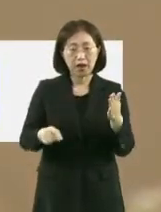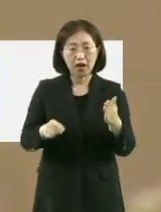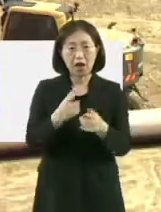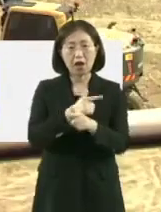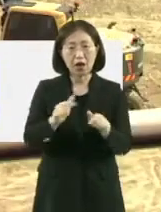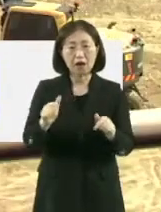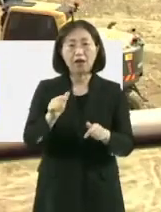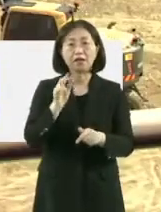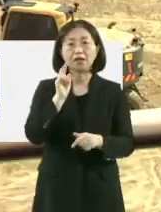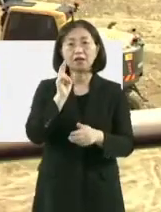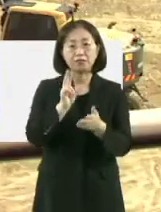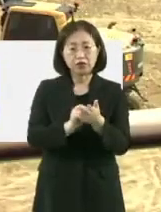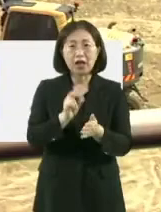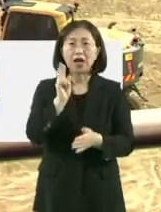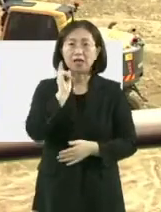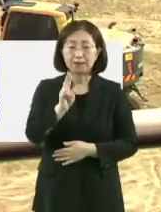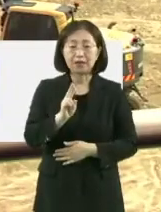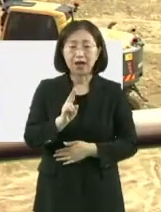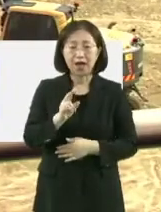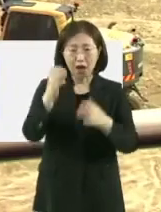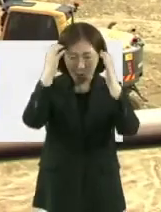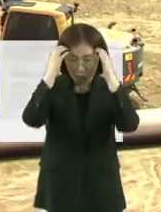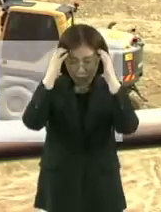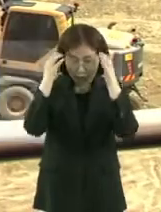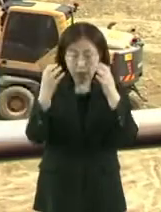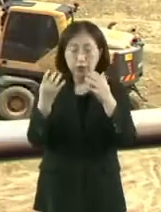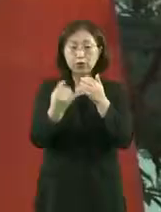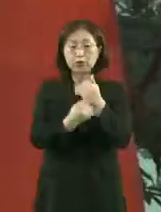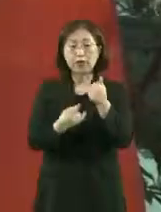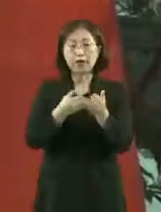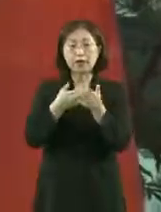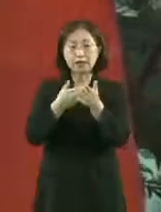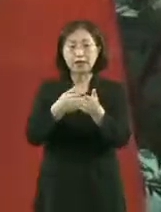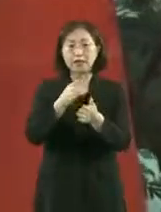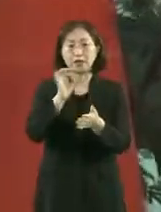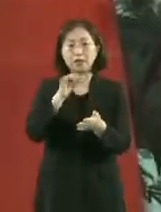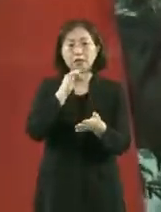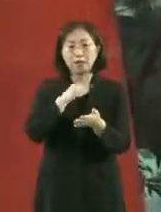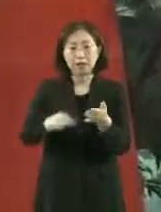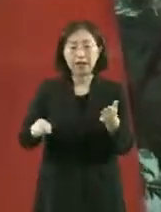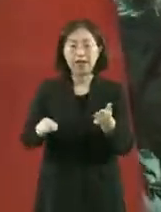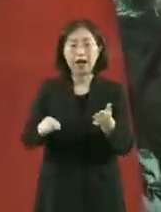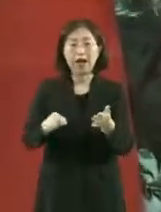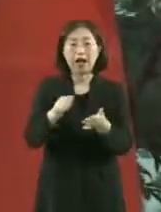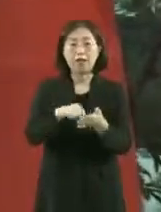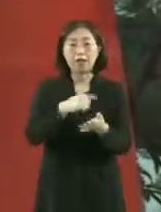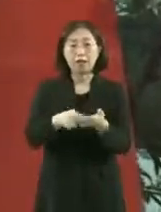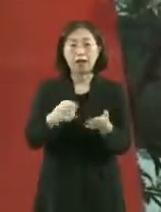후유증이 심각하다며 국민 고충 민원 신청, 손해배상 청구 등을 예고하면서